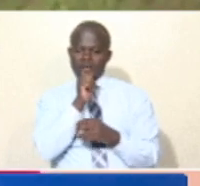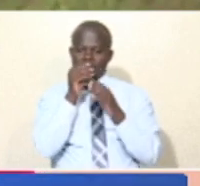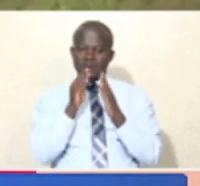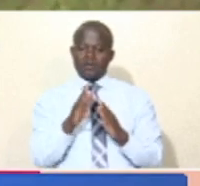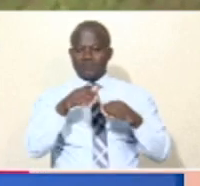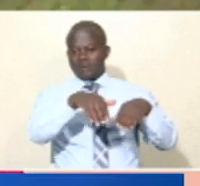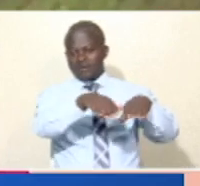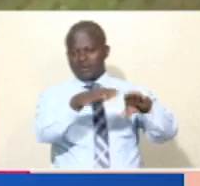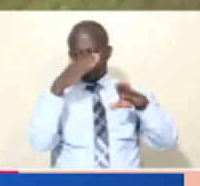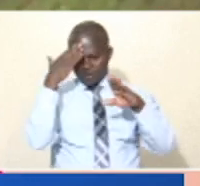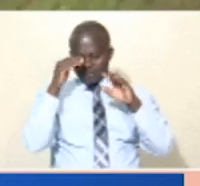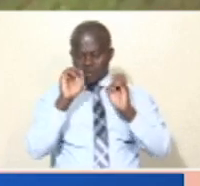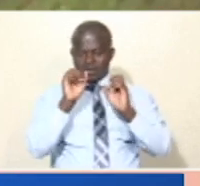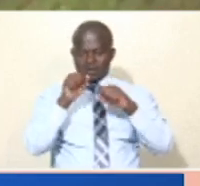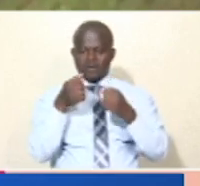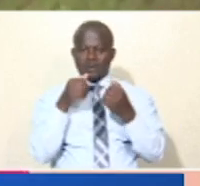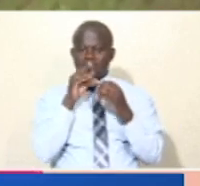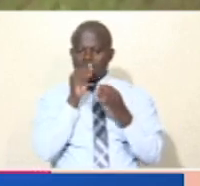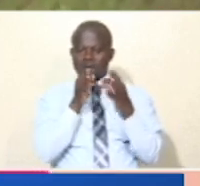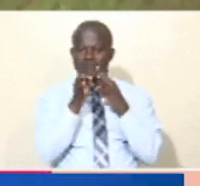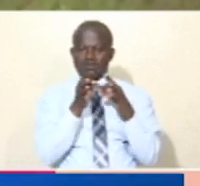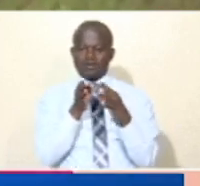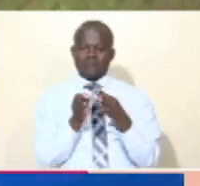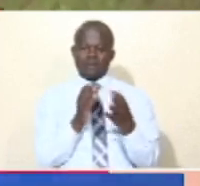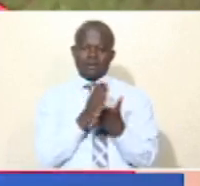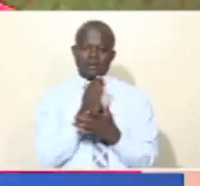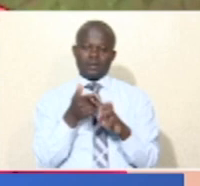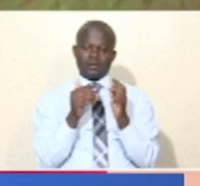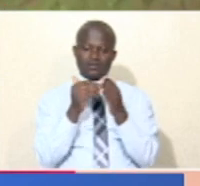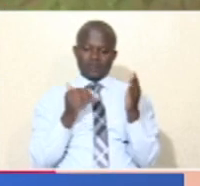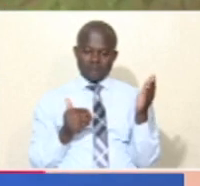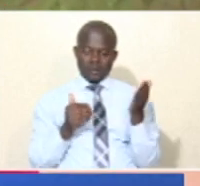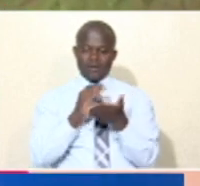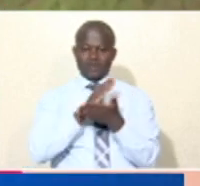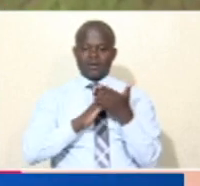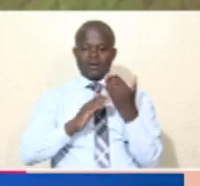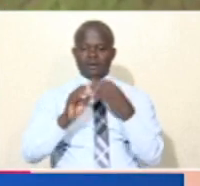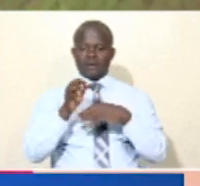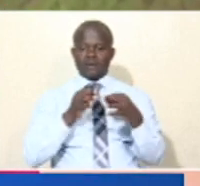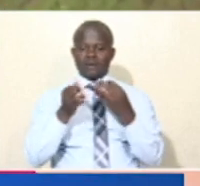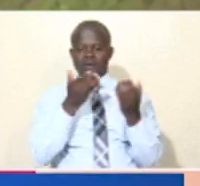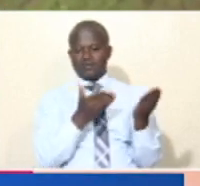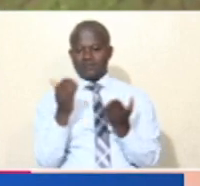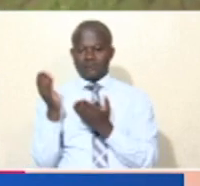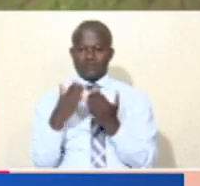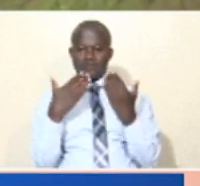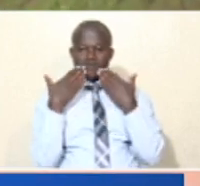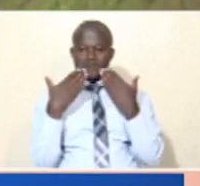babaye begiye hirya kugira ngo barusheho gusasa inzobe. Gusa mbere yuko tunegera hirya, hari ibyo bari babanje kuvuga bahana ikaze.